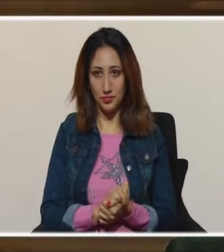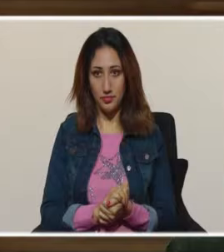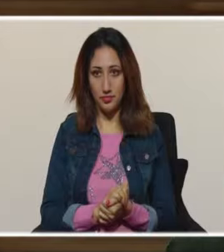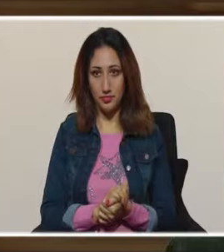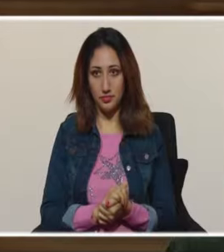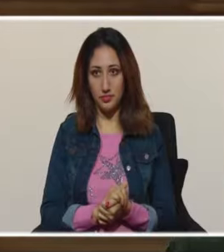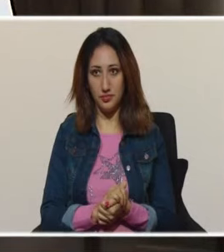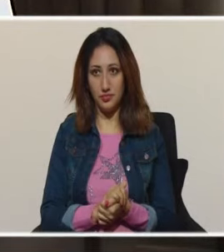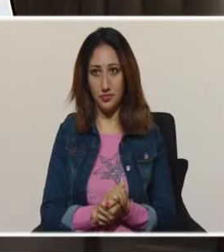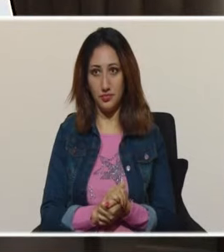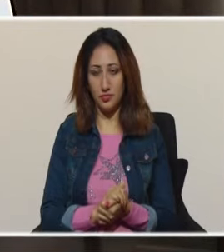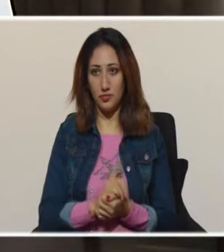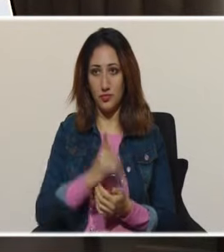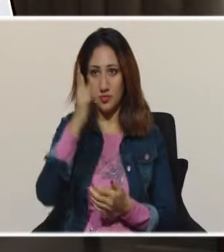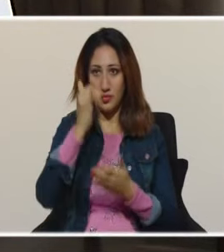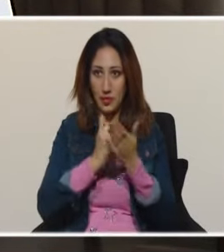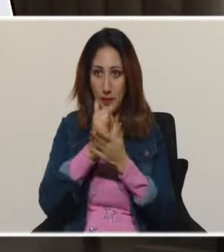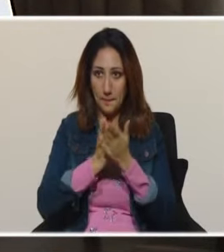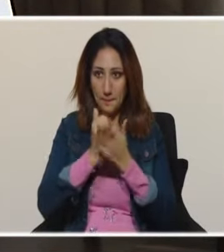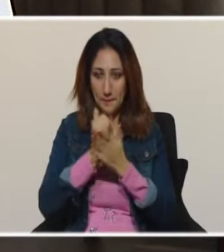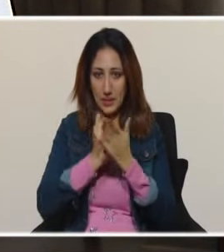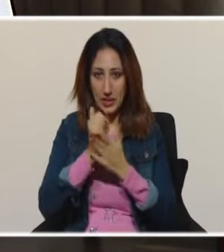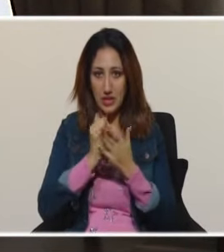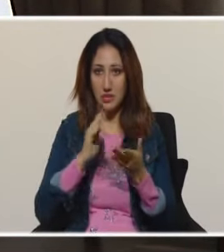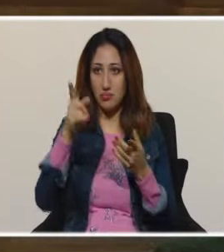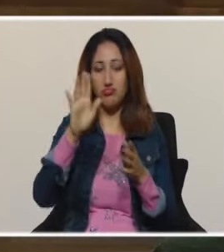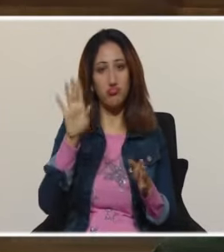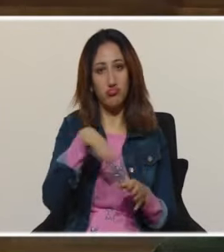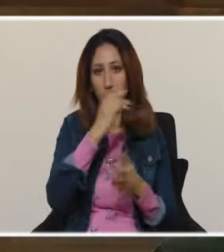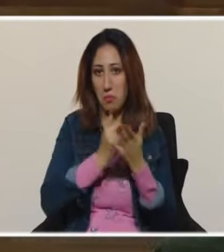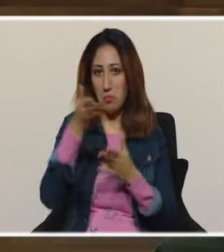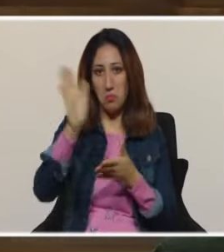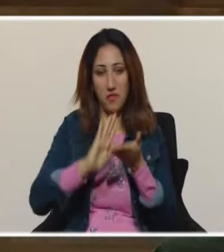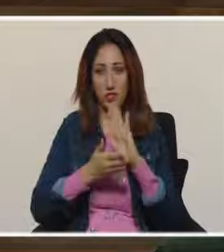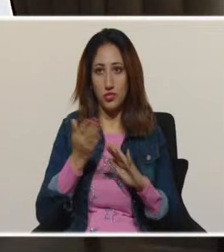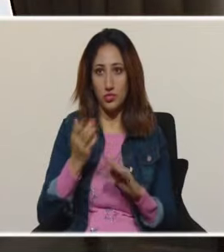هما خرجوا من المدرسة؟ بس طبعا خرجوا لظروف. ده هي اللي انت مخطوبة؟ اه.